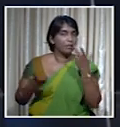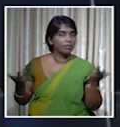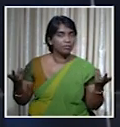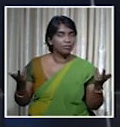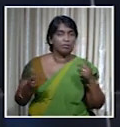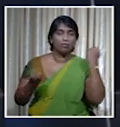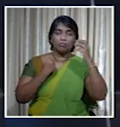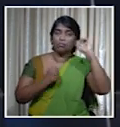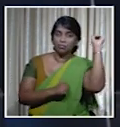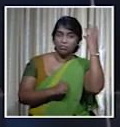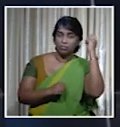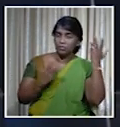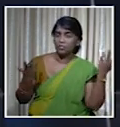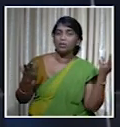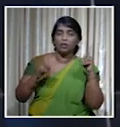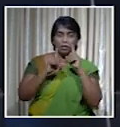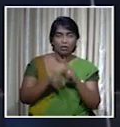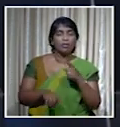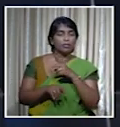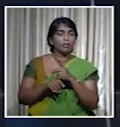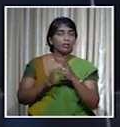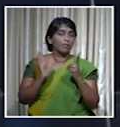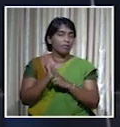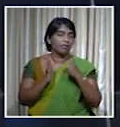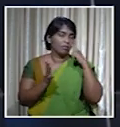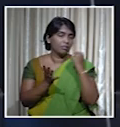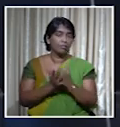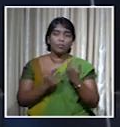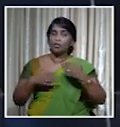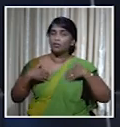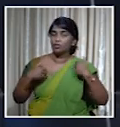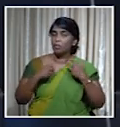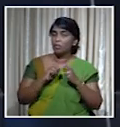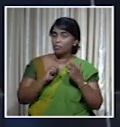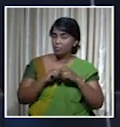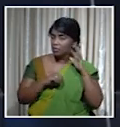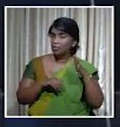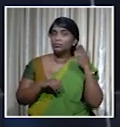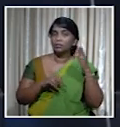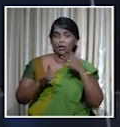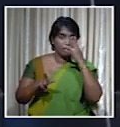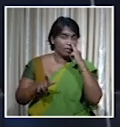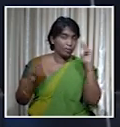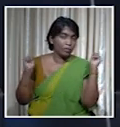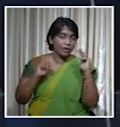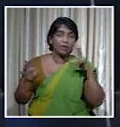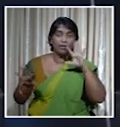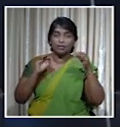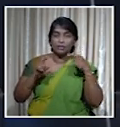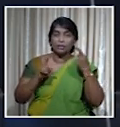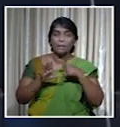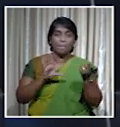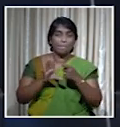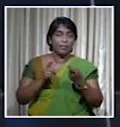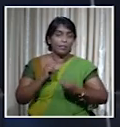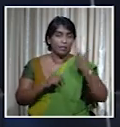නැහැ, ඇම්බියුලන්ස් නැහැ. එහෙම වෛද්‍ය වෛද්‍ය දුෂ්කරතා සෞඛ්‍ය දුෂ්කරතාවේ ඉන්න ඒ වතු ජනතාව මේ ඊයේ පෙරේද පිටි ගණන්